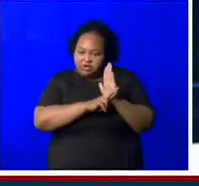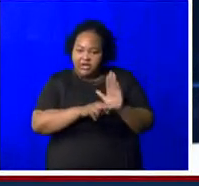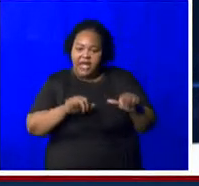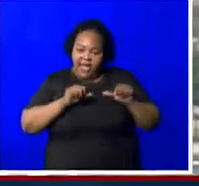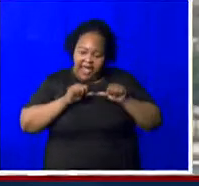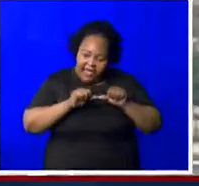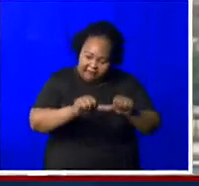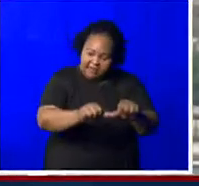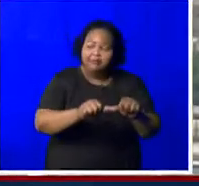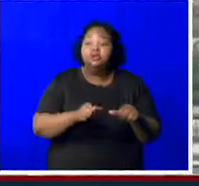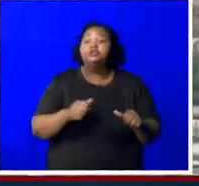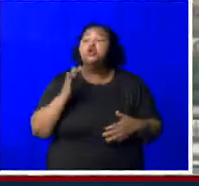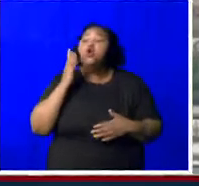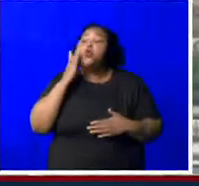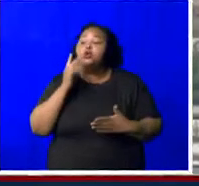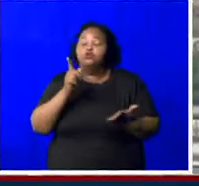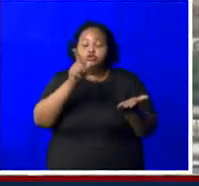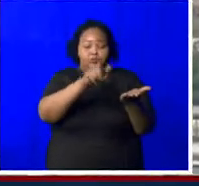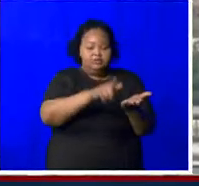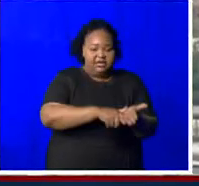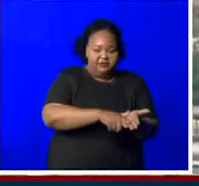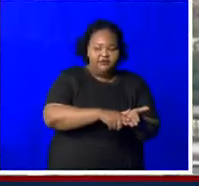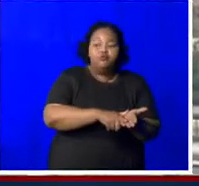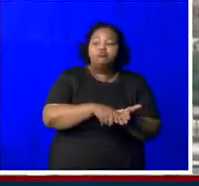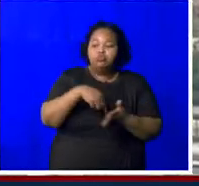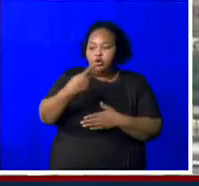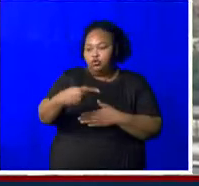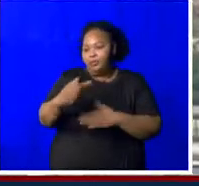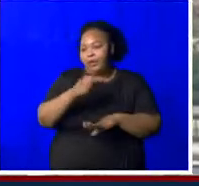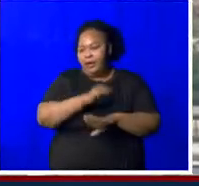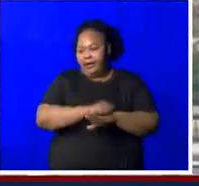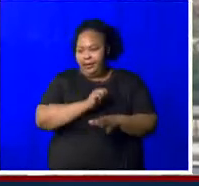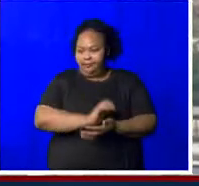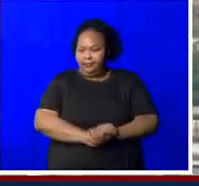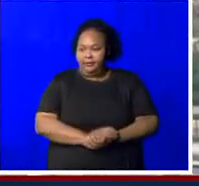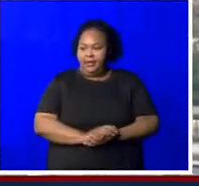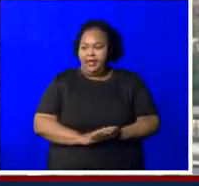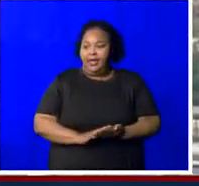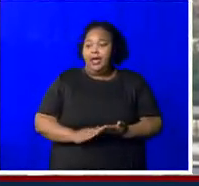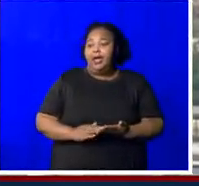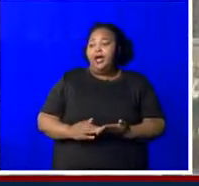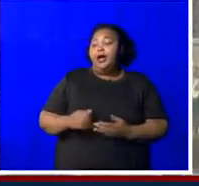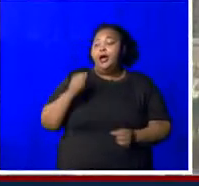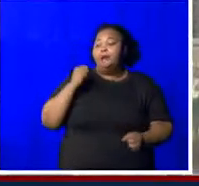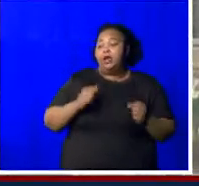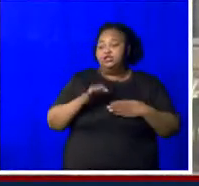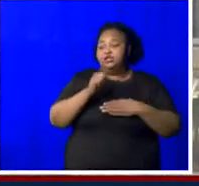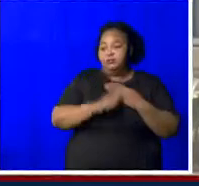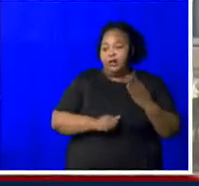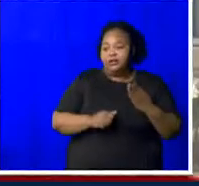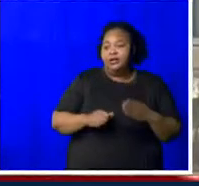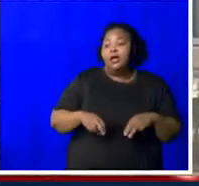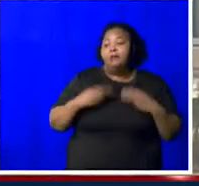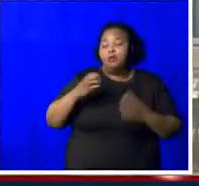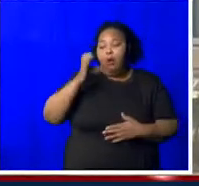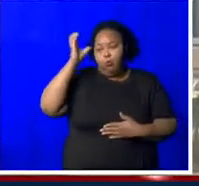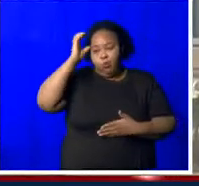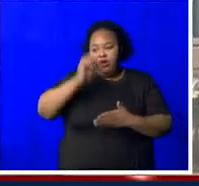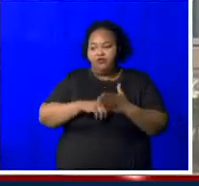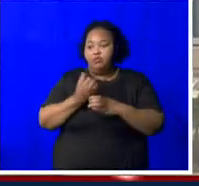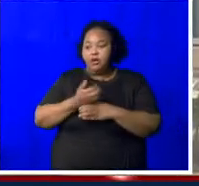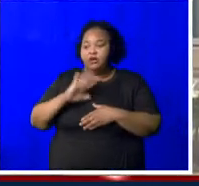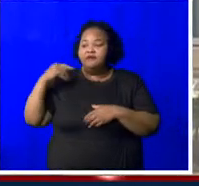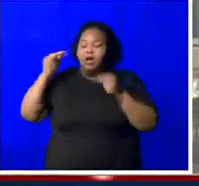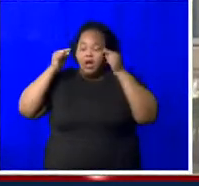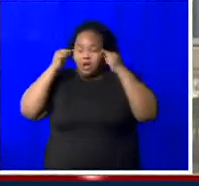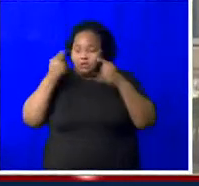mthetho. Enyangeni lephelile bocwephesha lababuye even leTaiwan beluleke uhulumende ukuthi akhe imigomo letawusita